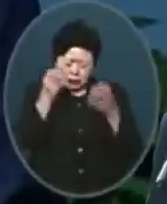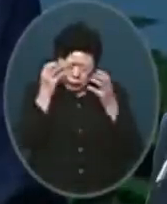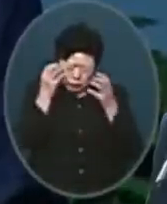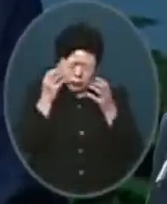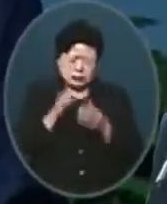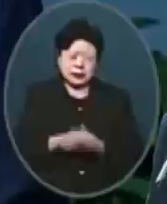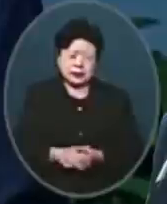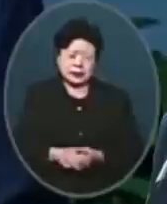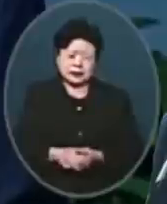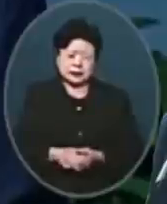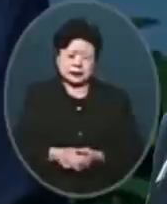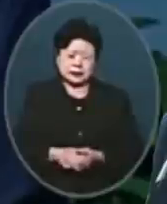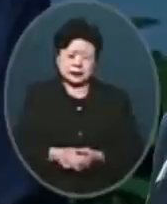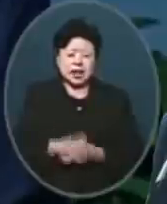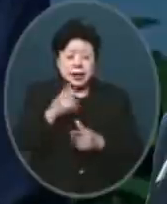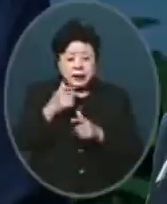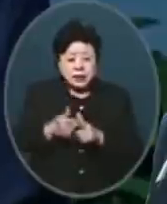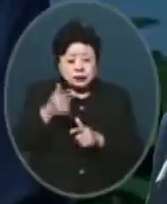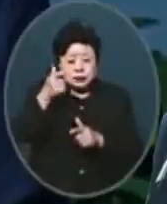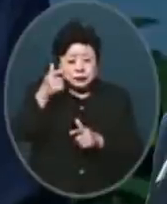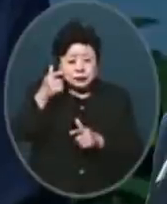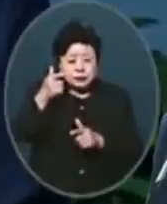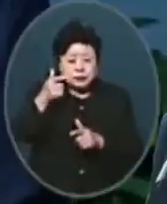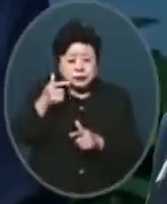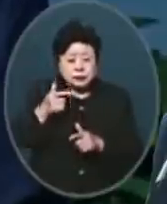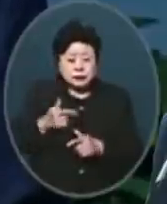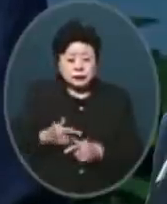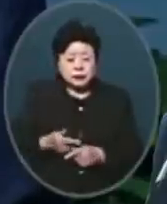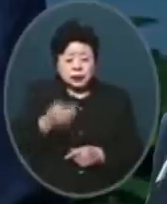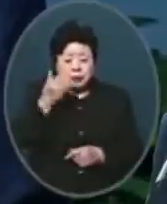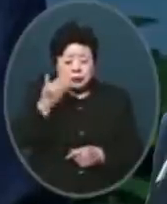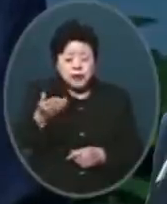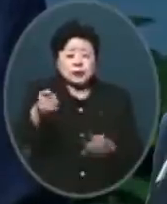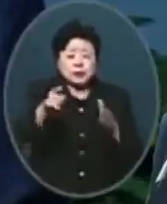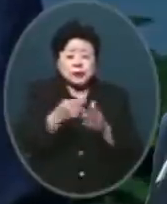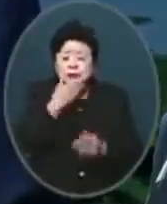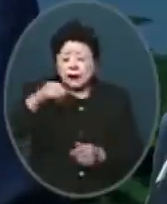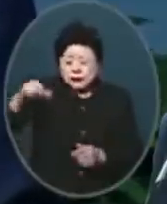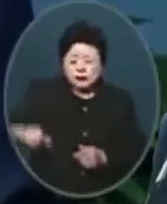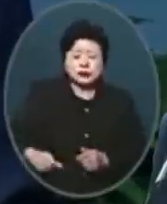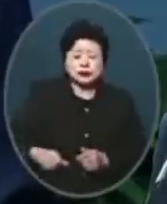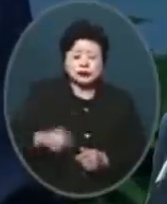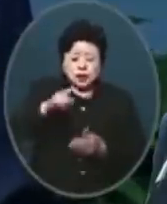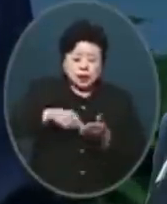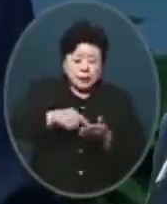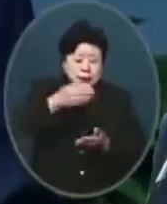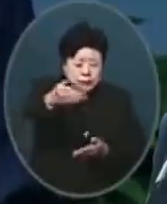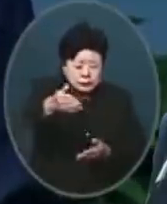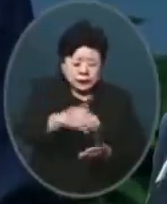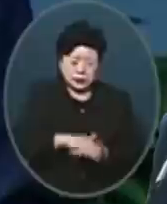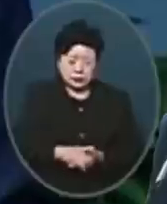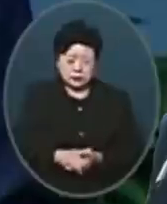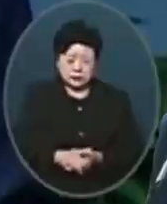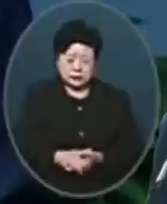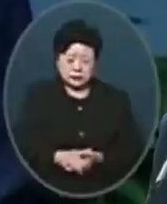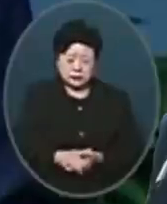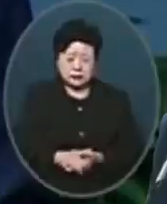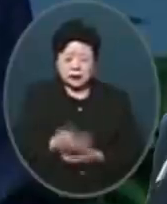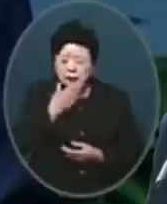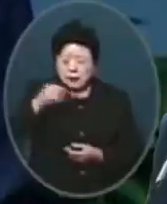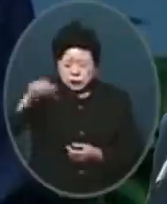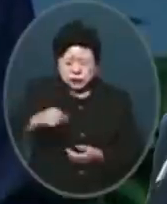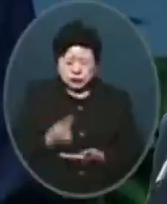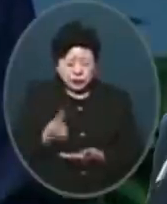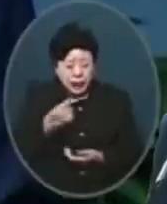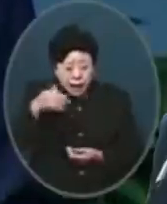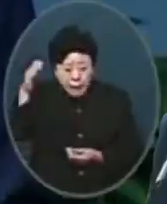고통입니까? 그런데 예수님은 여러분을 위해서 저주의 대가를 지불하고 있는 것입니다. 저주가